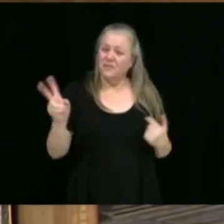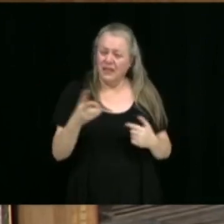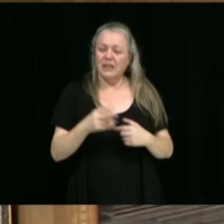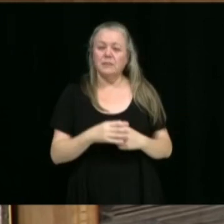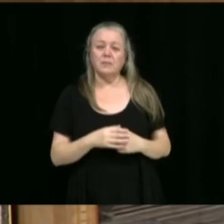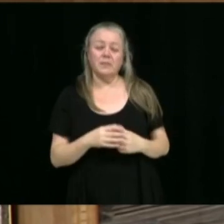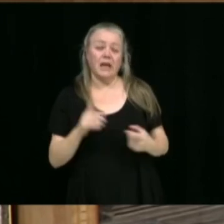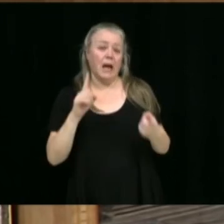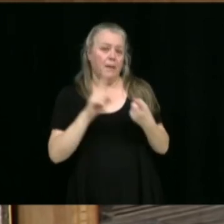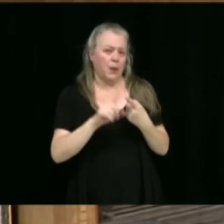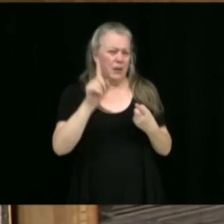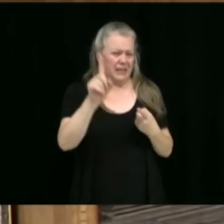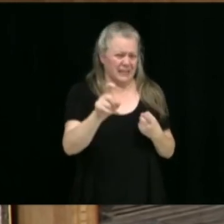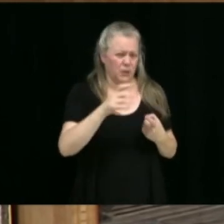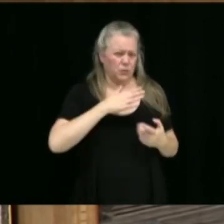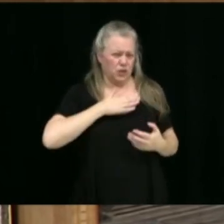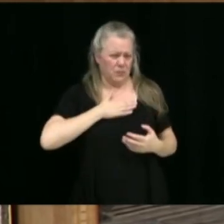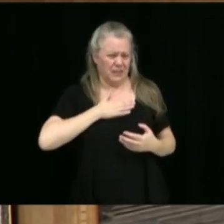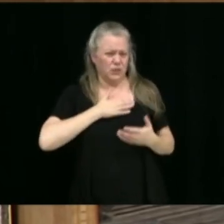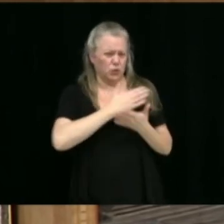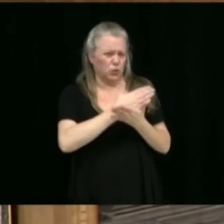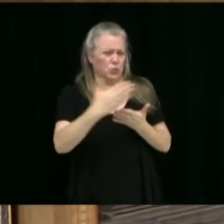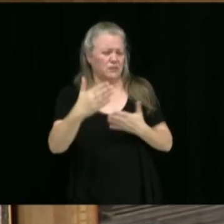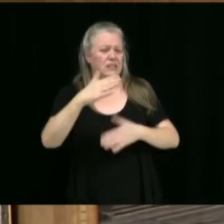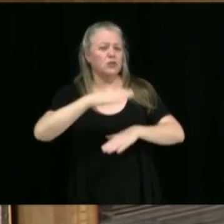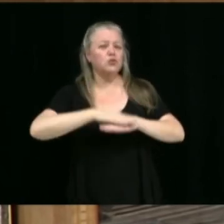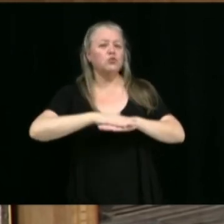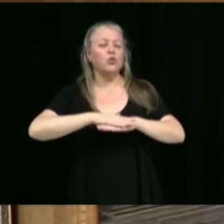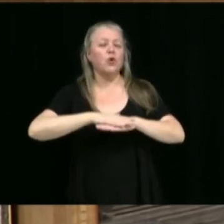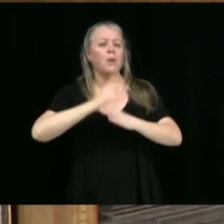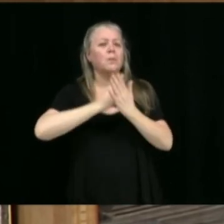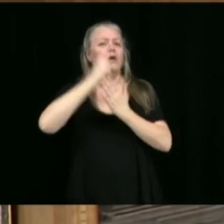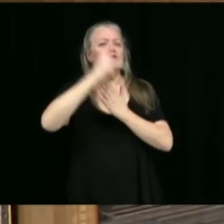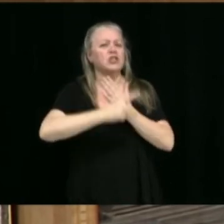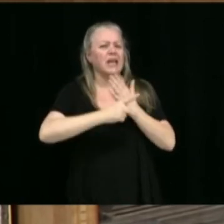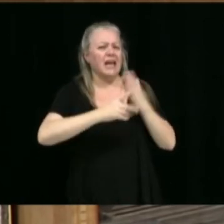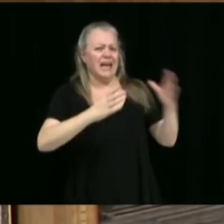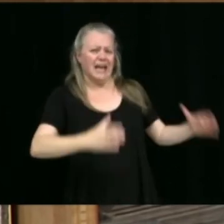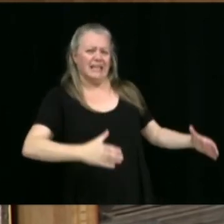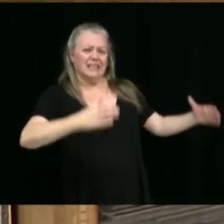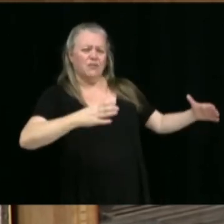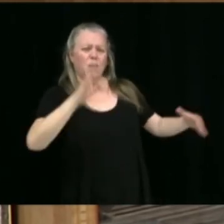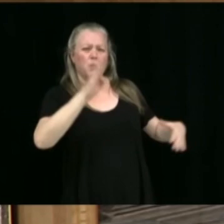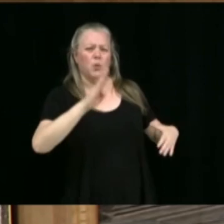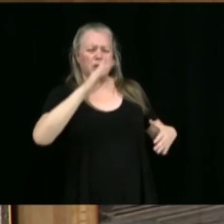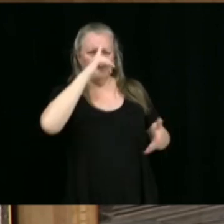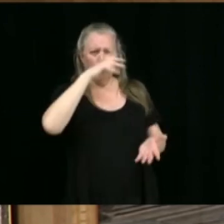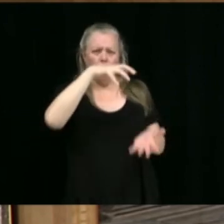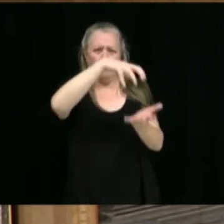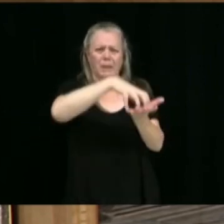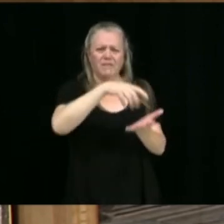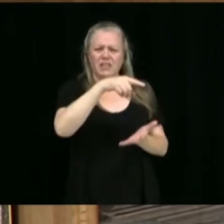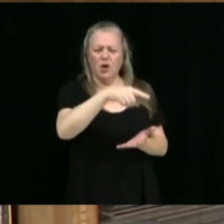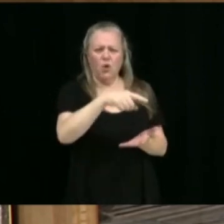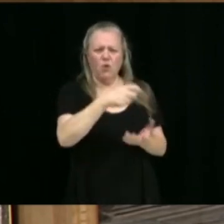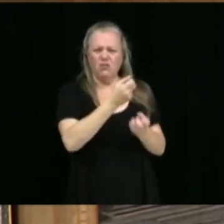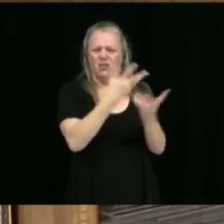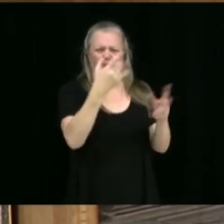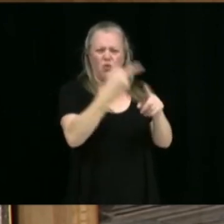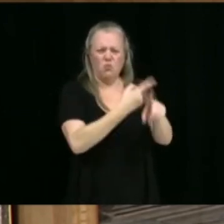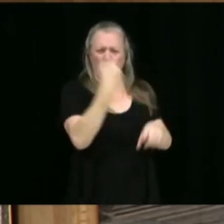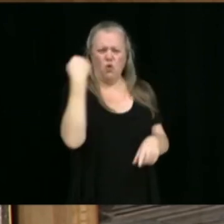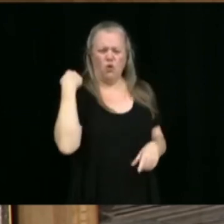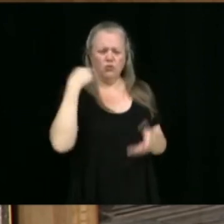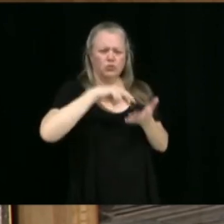rapides. Parfait. La première, j'aimerais savoir un petit suivi sur le projet du réservoir Baudet au niveau du pavillon. Il y a quelques mois, là, il y